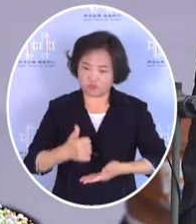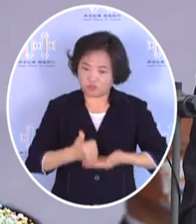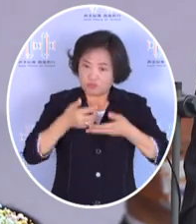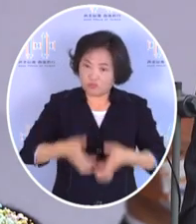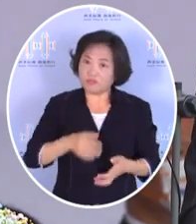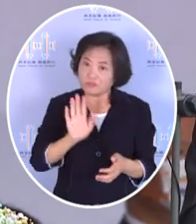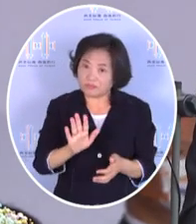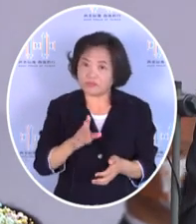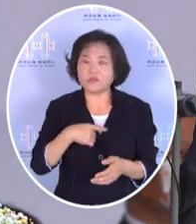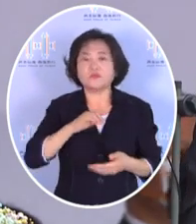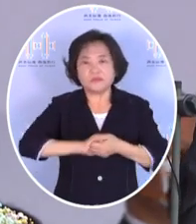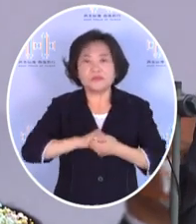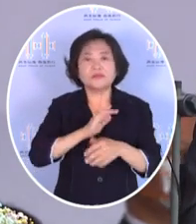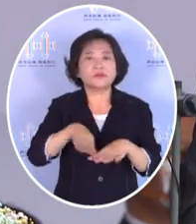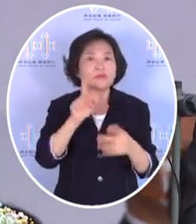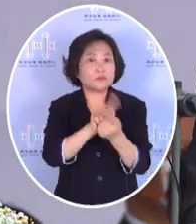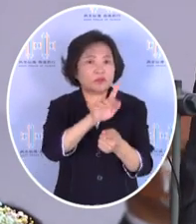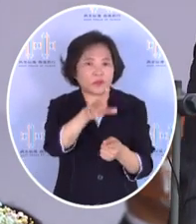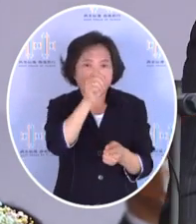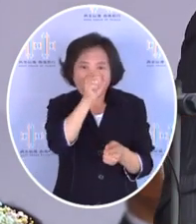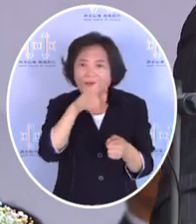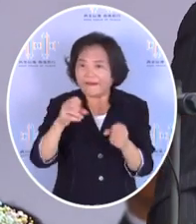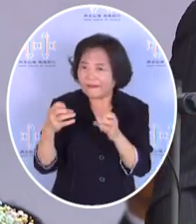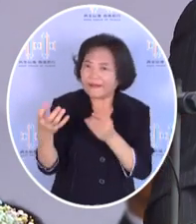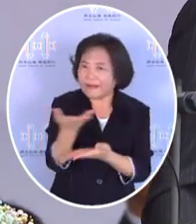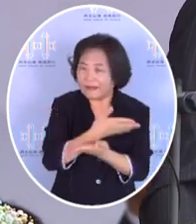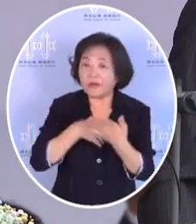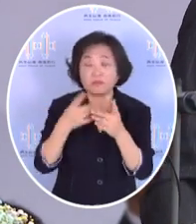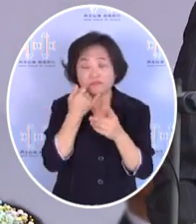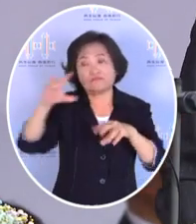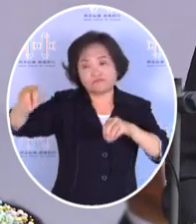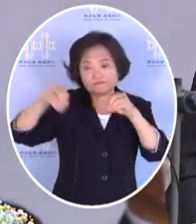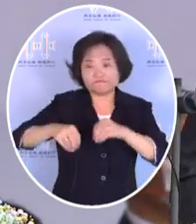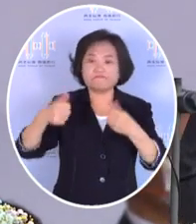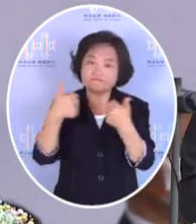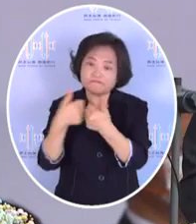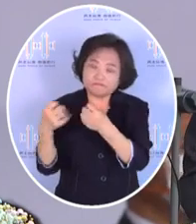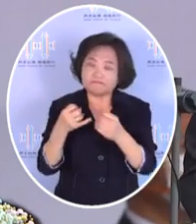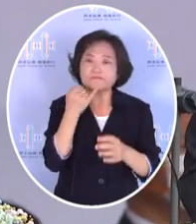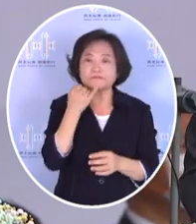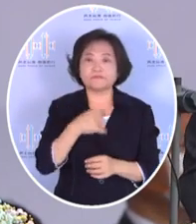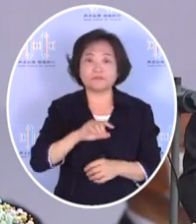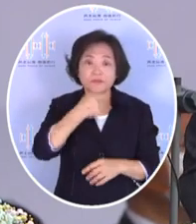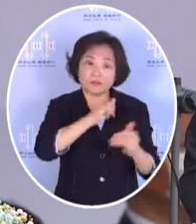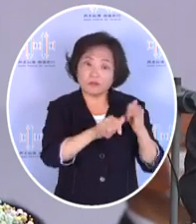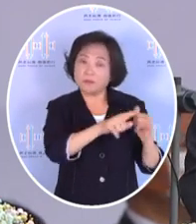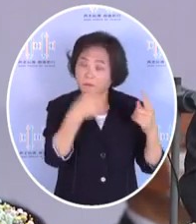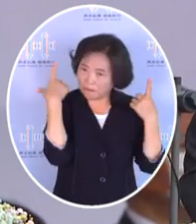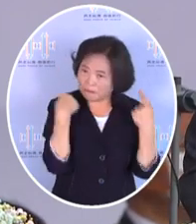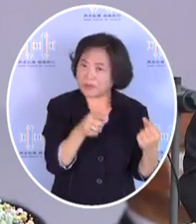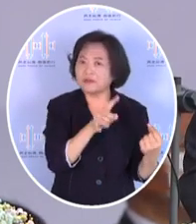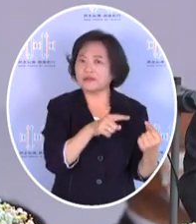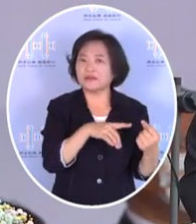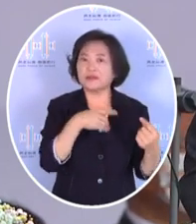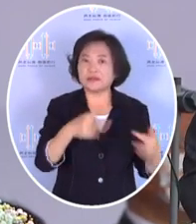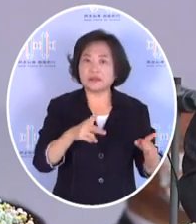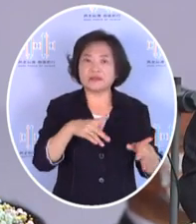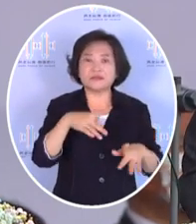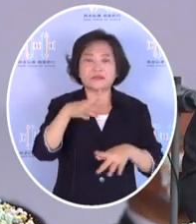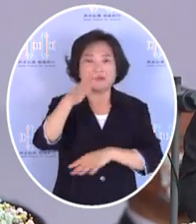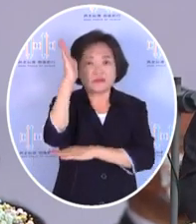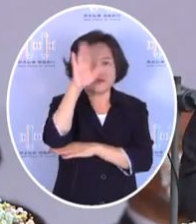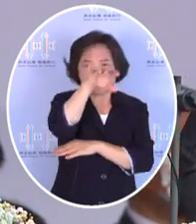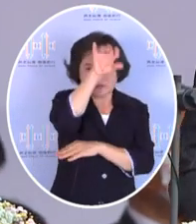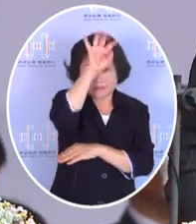意共同促成有意义的对话。这就是台湾人民的主张，也是朝野政党